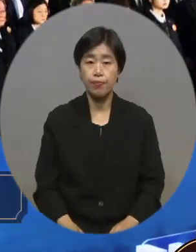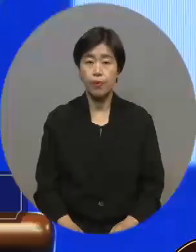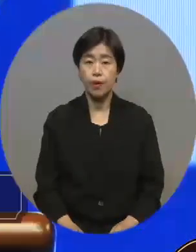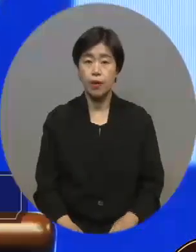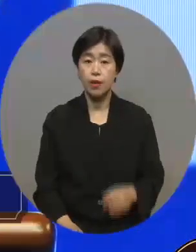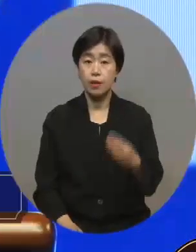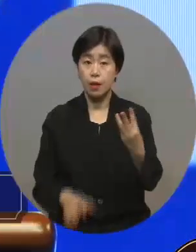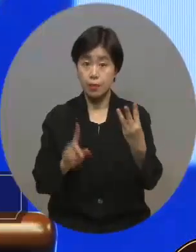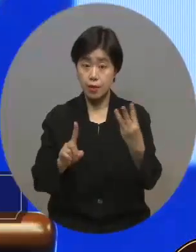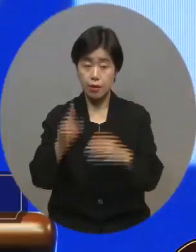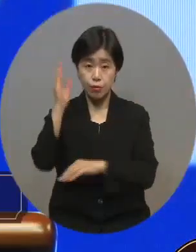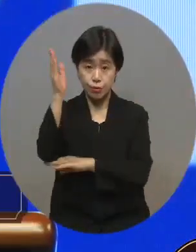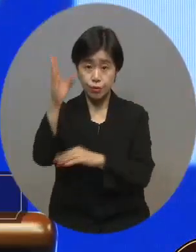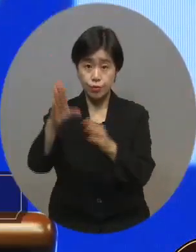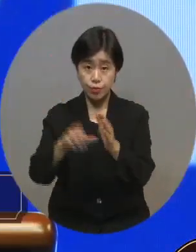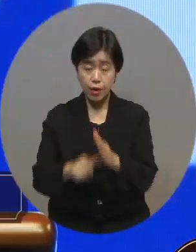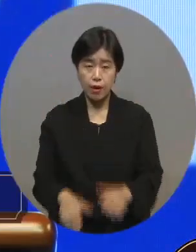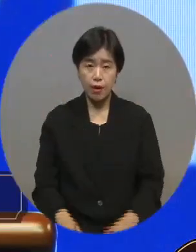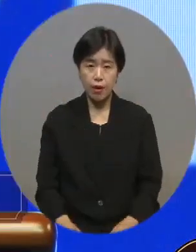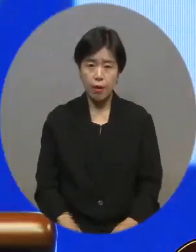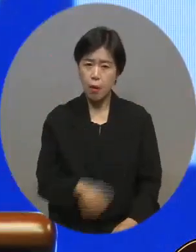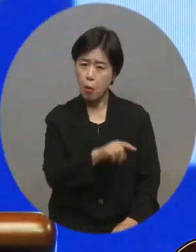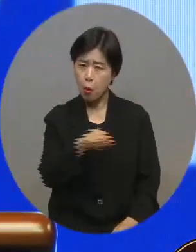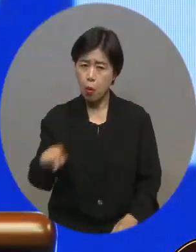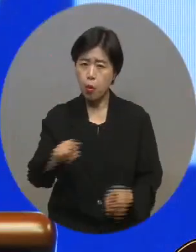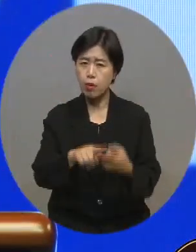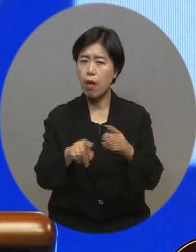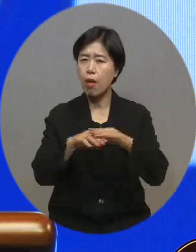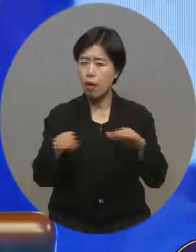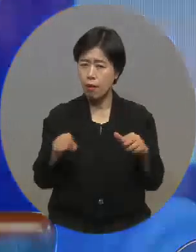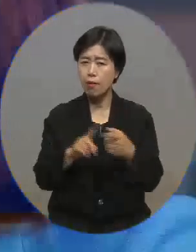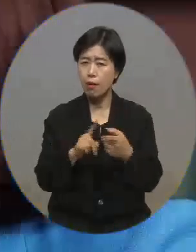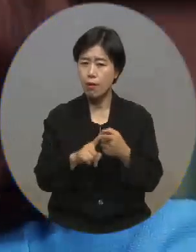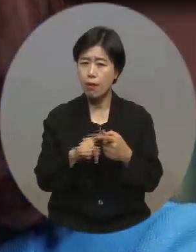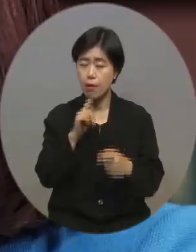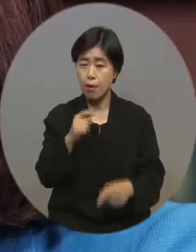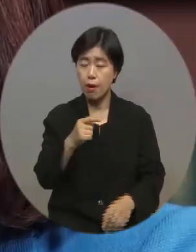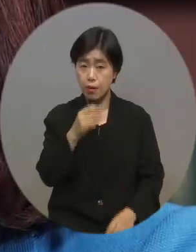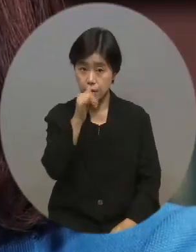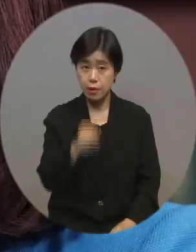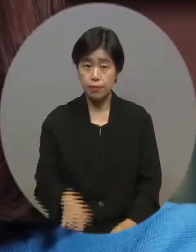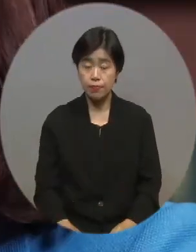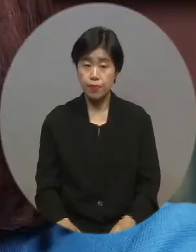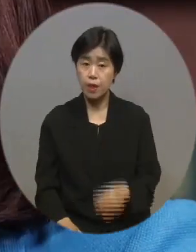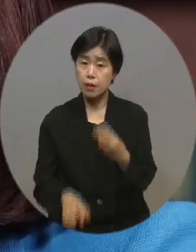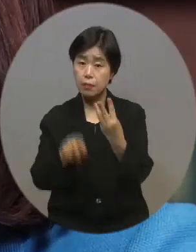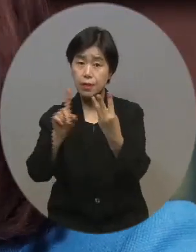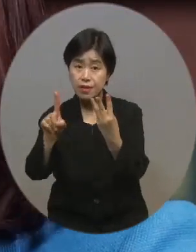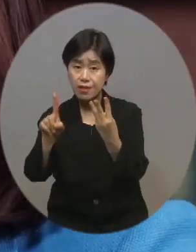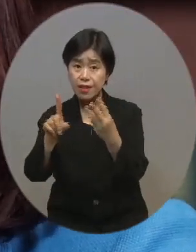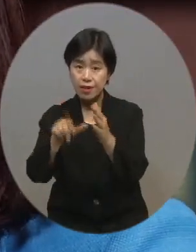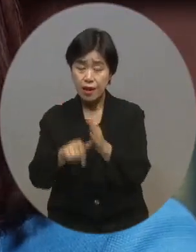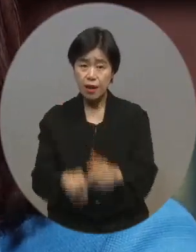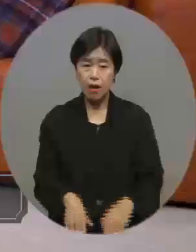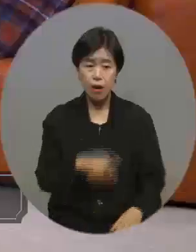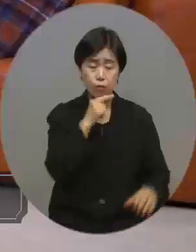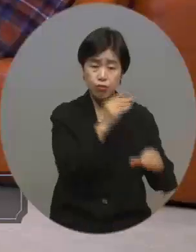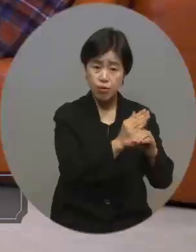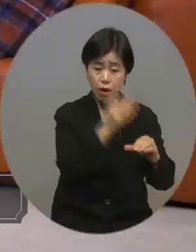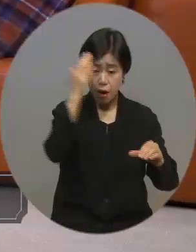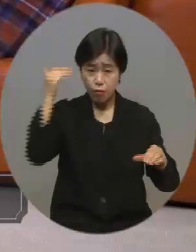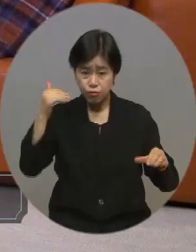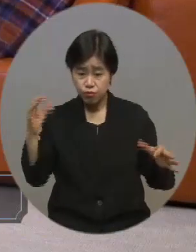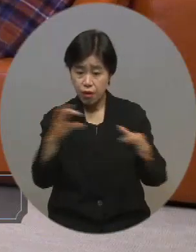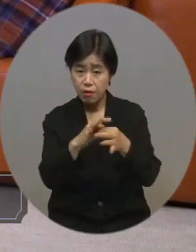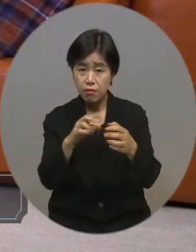남북 관계를 이야기하는 게 맞냐는 의견도 있었거든요. 그럼에도 불구하고 3.1절 기념사에서 이 문제를 거론한 이유. 저는 뭐